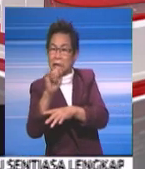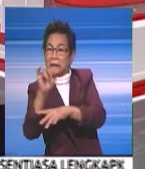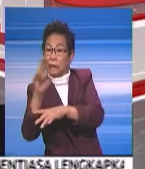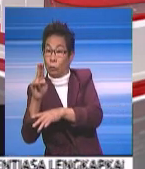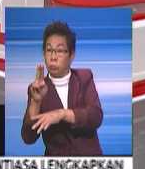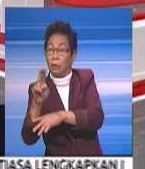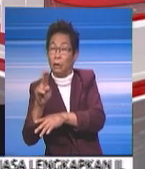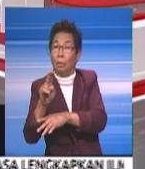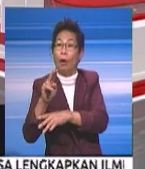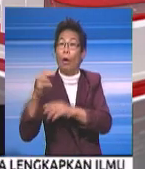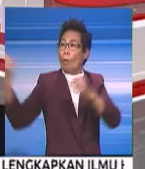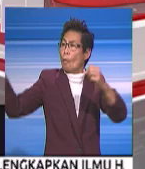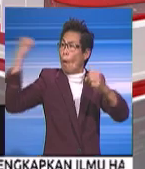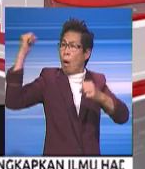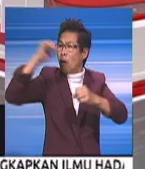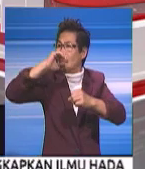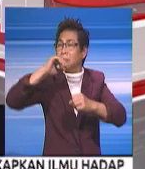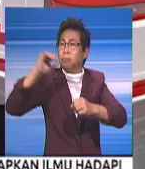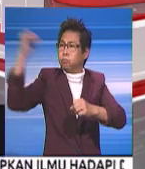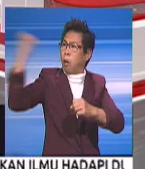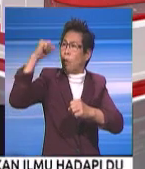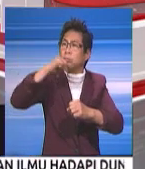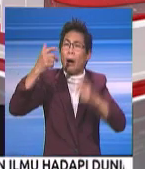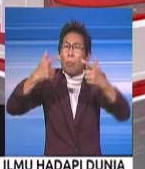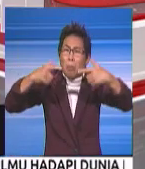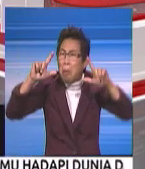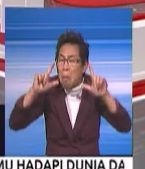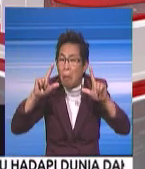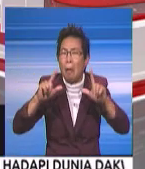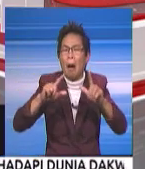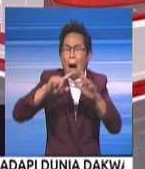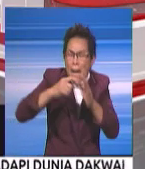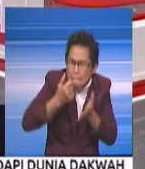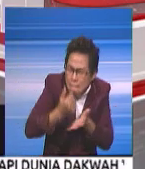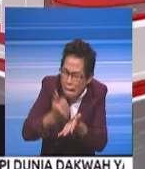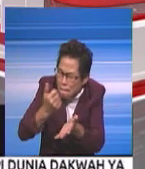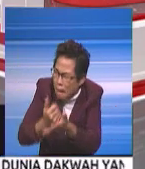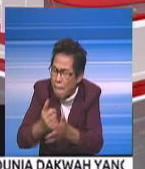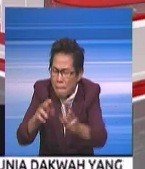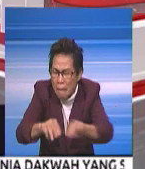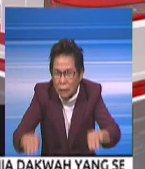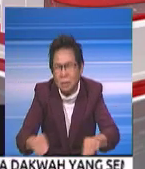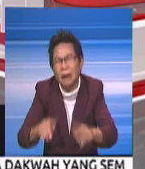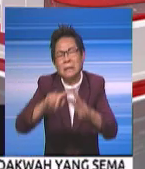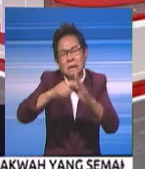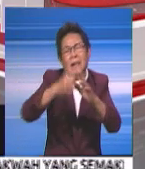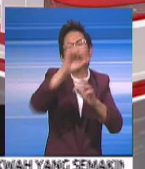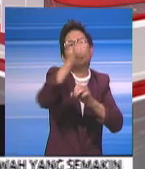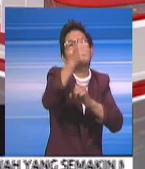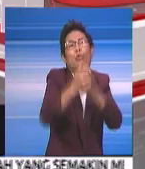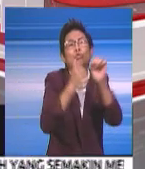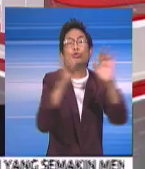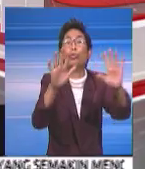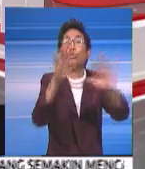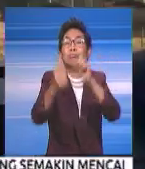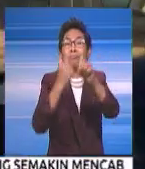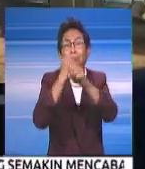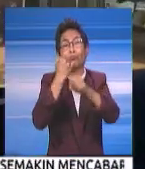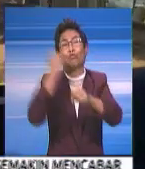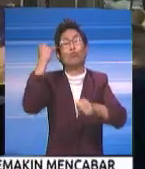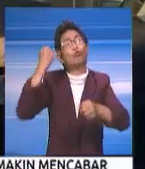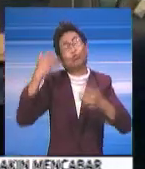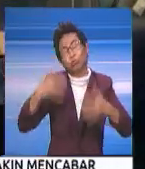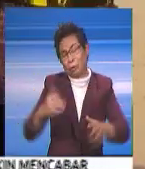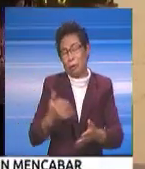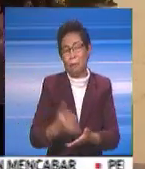tidak didendang ini tidak jemu membantu pelajar bermasalah sejak 10 tahun lalu. Kita ikuti laporannya. Masalah